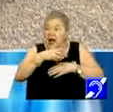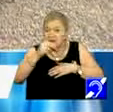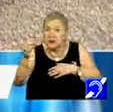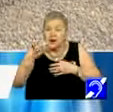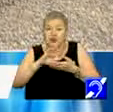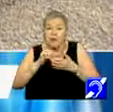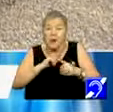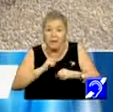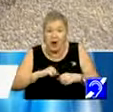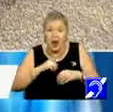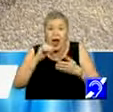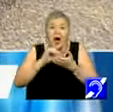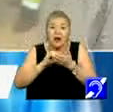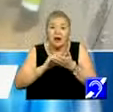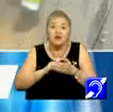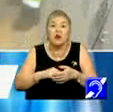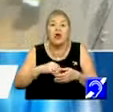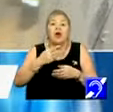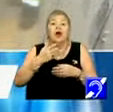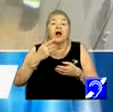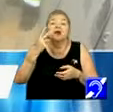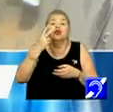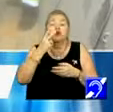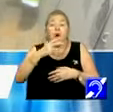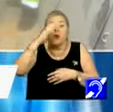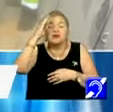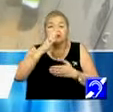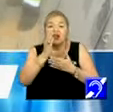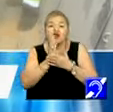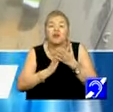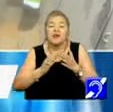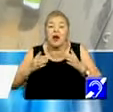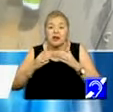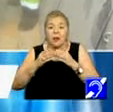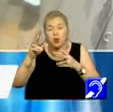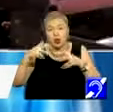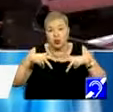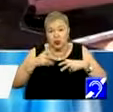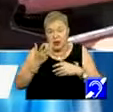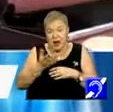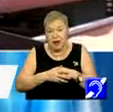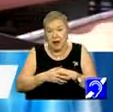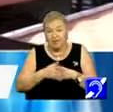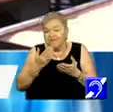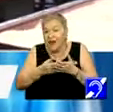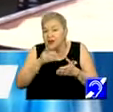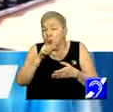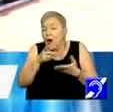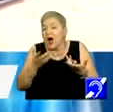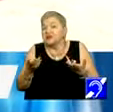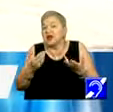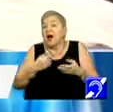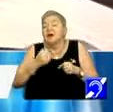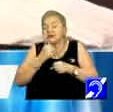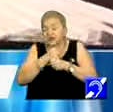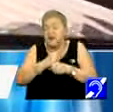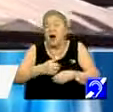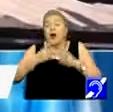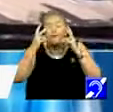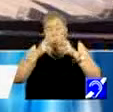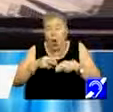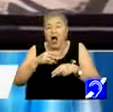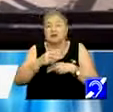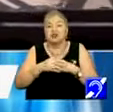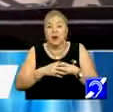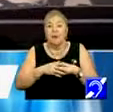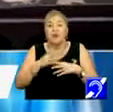are nevoie de două zile și jumătate acolo în portul Ren. Iată așadar de ce se produce acest blocaj, de ce navele sunt obligate